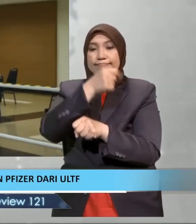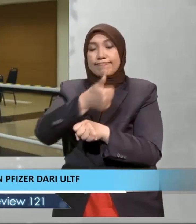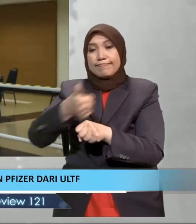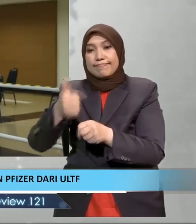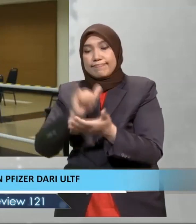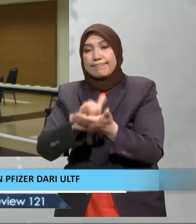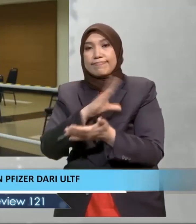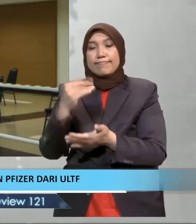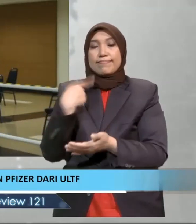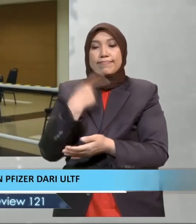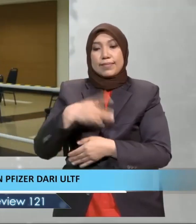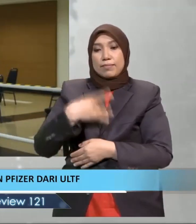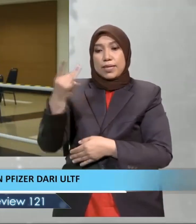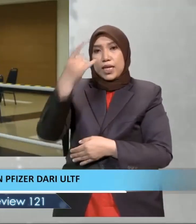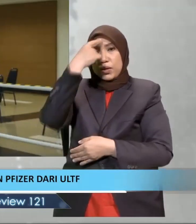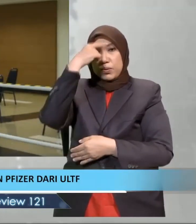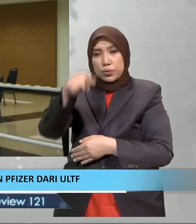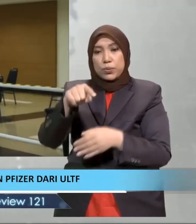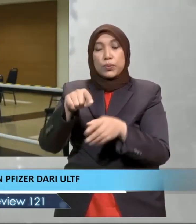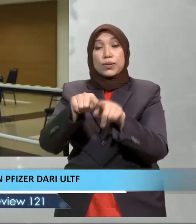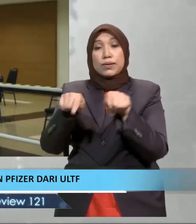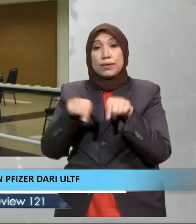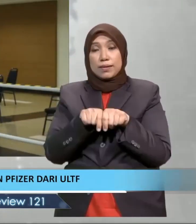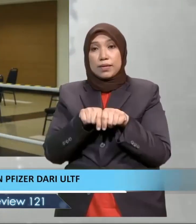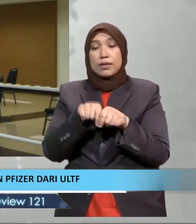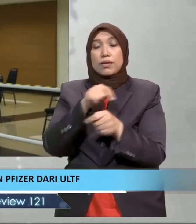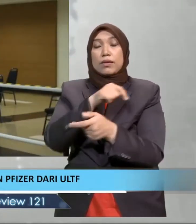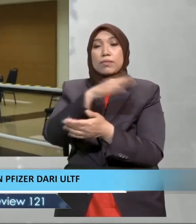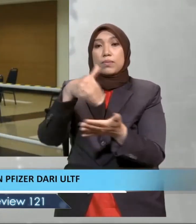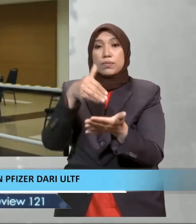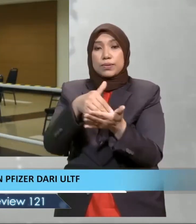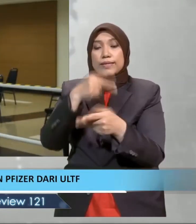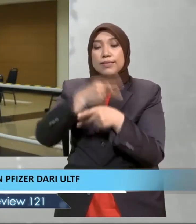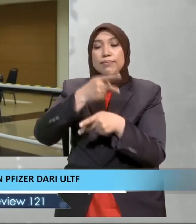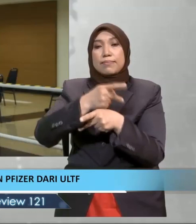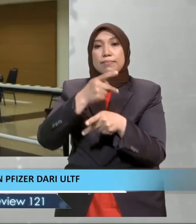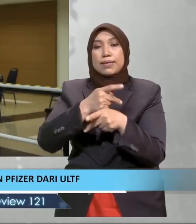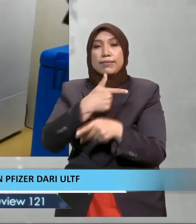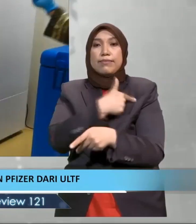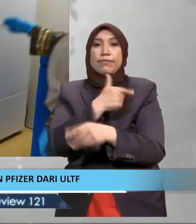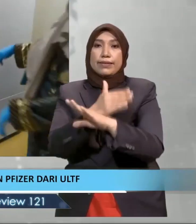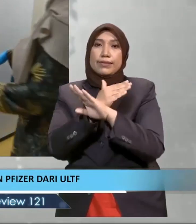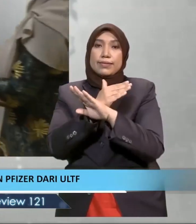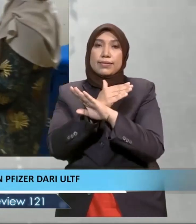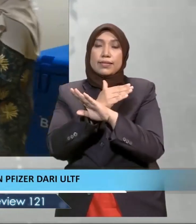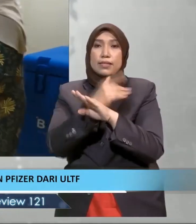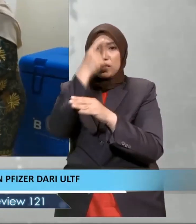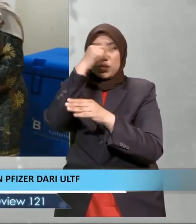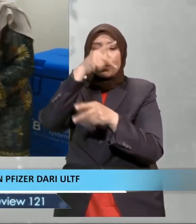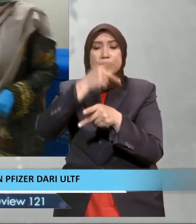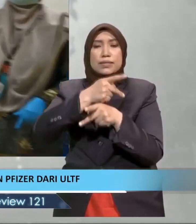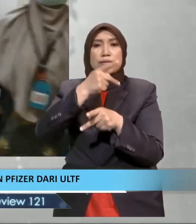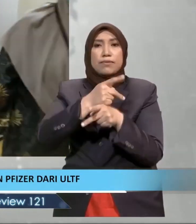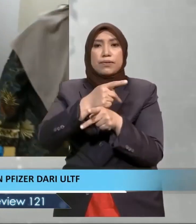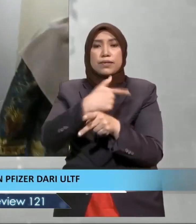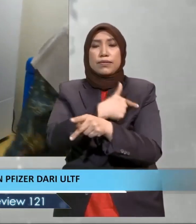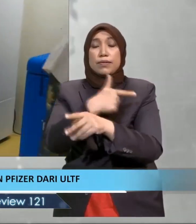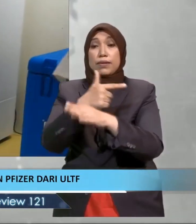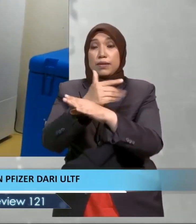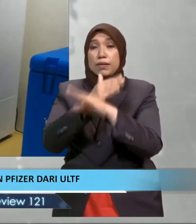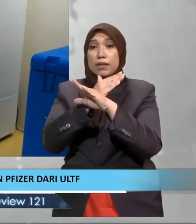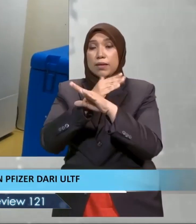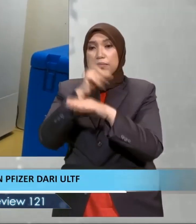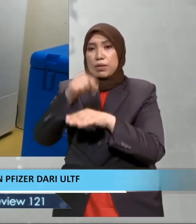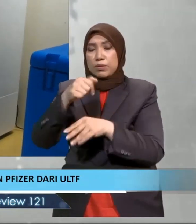kami dipilih sebagai salah satu daripada pusat simpanan vaksin. Untuk penyimpanan, vaksin Pfizer